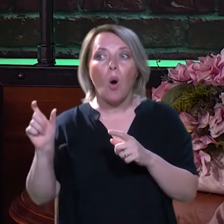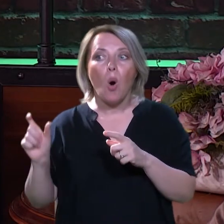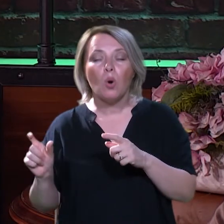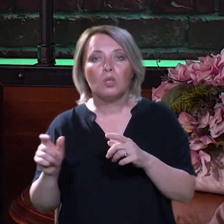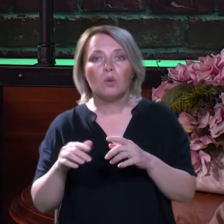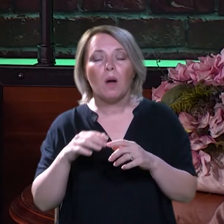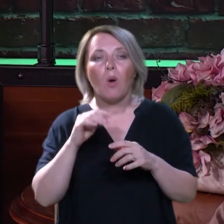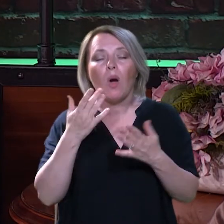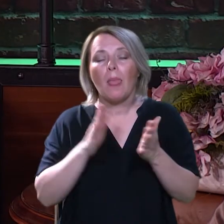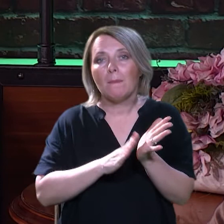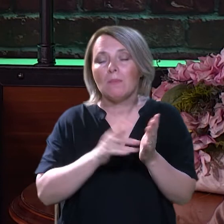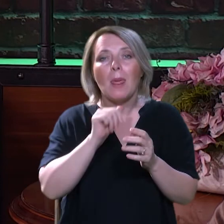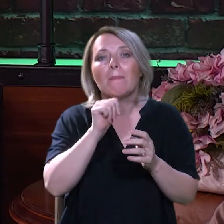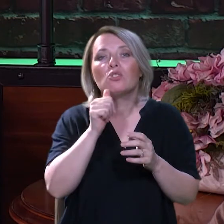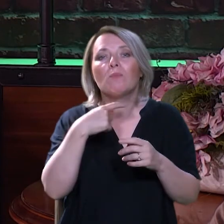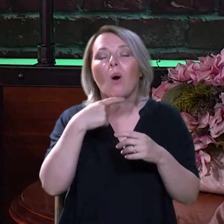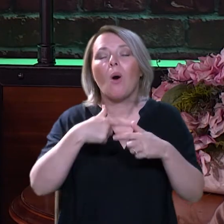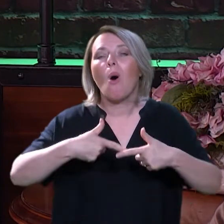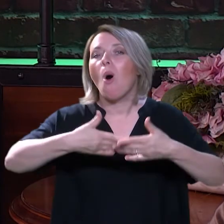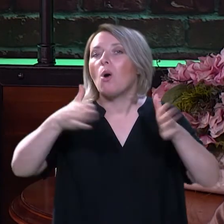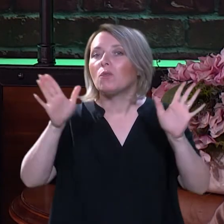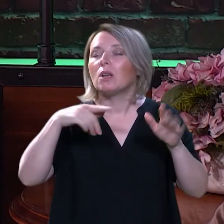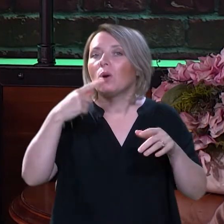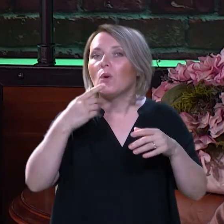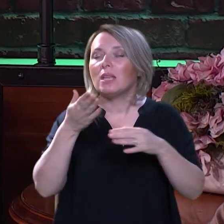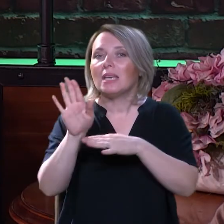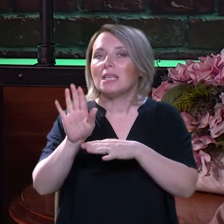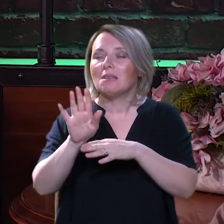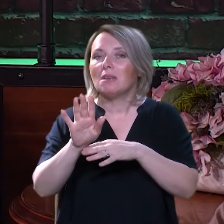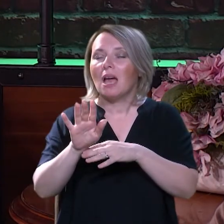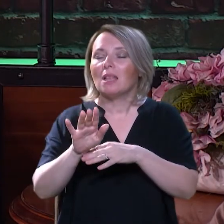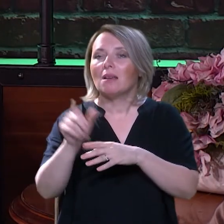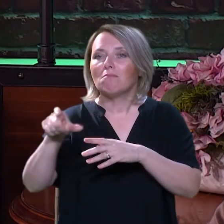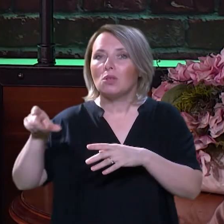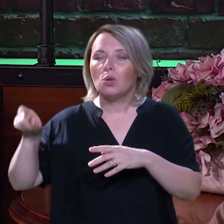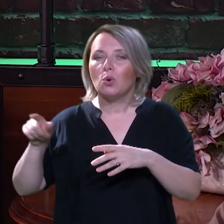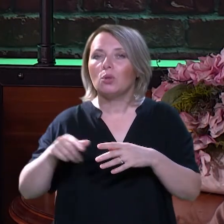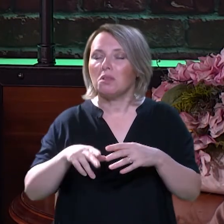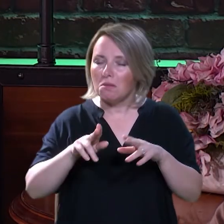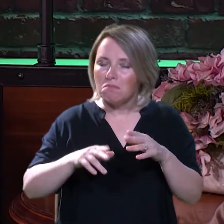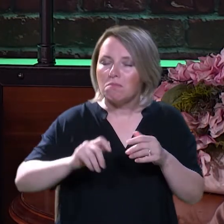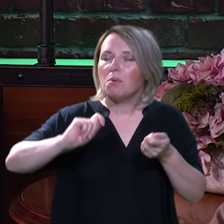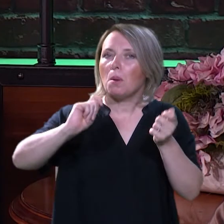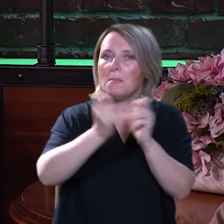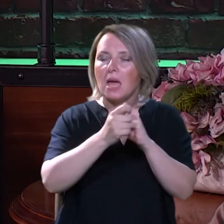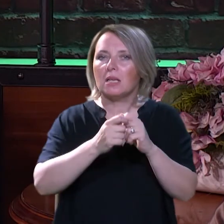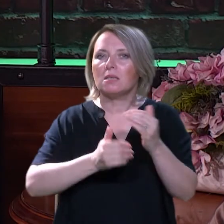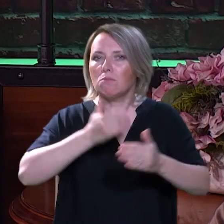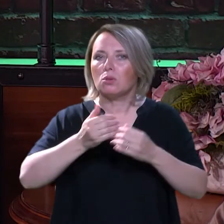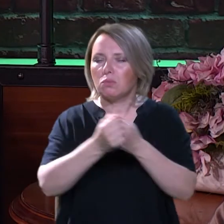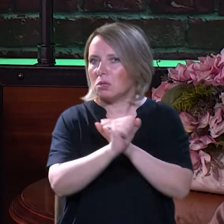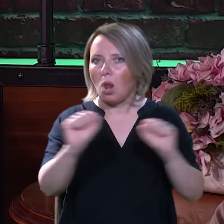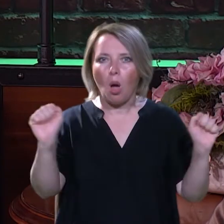ne može govoriti ispred ljudi i odjednom postane super govornik i ne znam pred koliko ljudi drži. Znači, pitanje ulaganja i utjecaja.